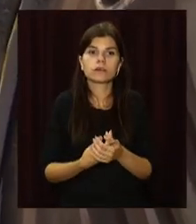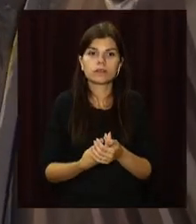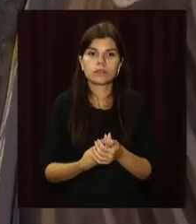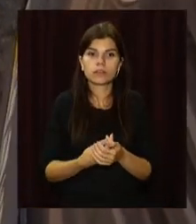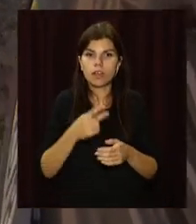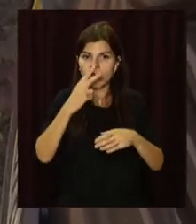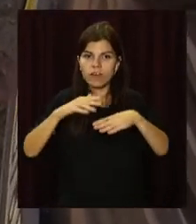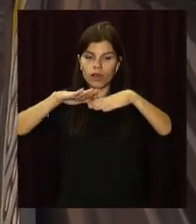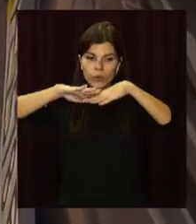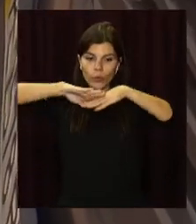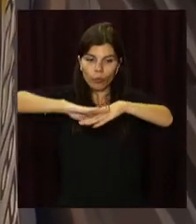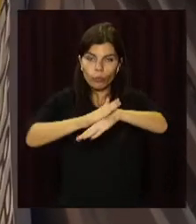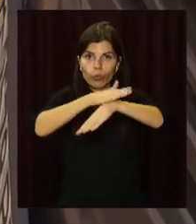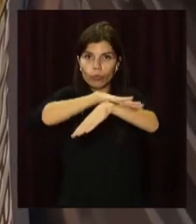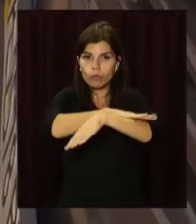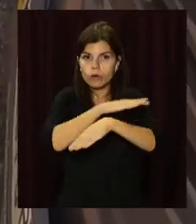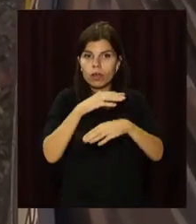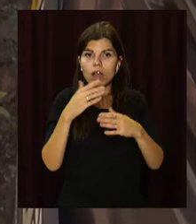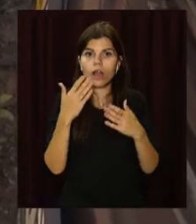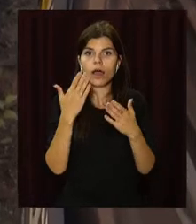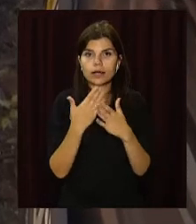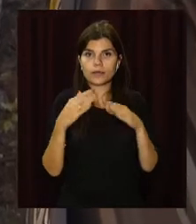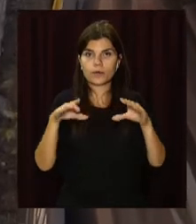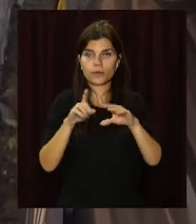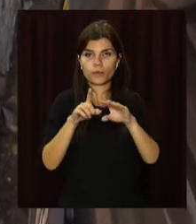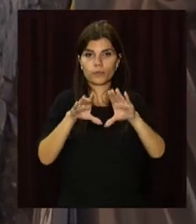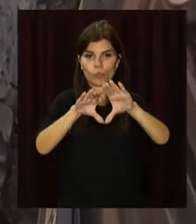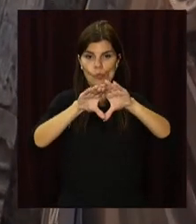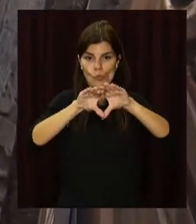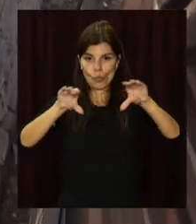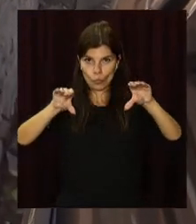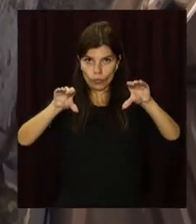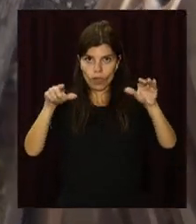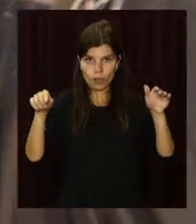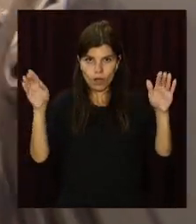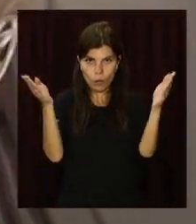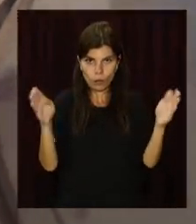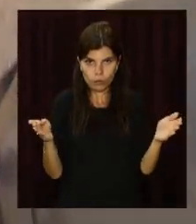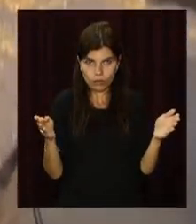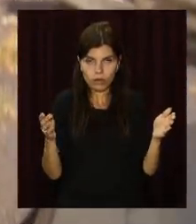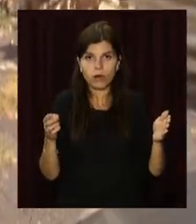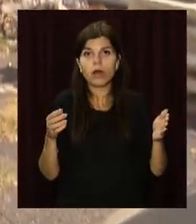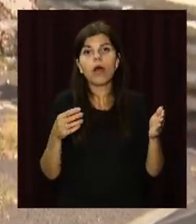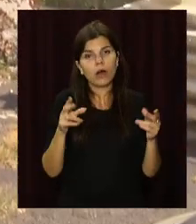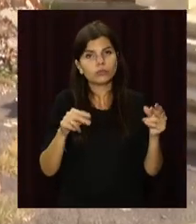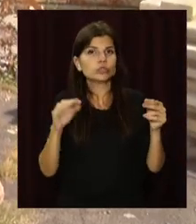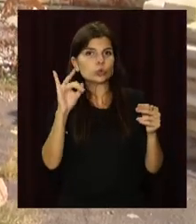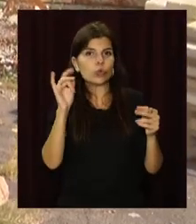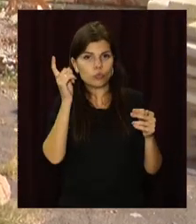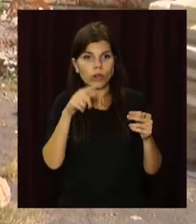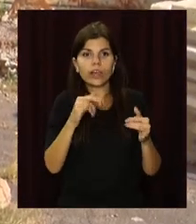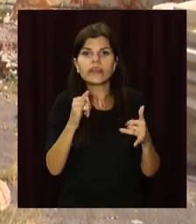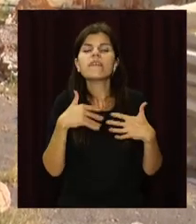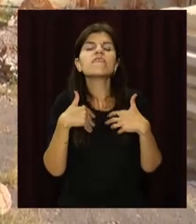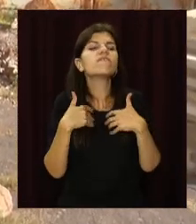лицьова і тильна сторона, вони сплощені, підпрацьовані бічні сторони. І головне, що видає